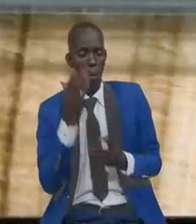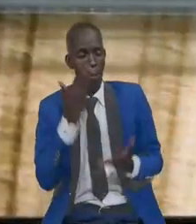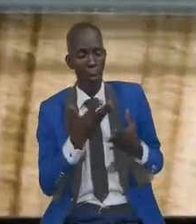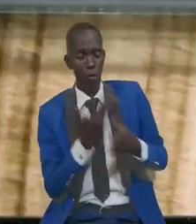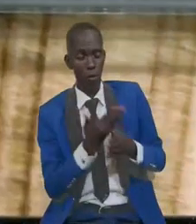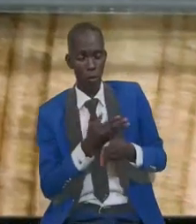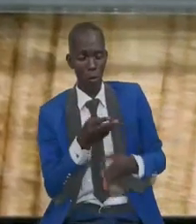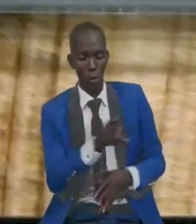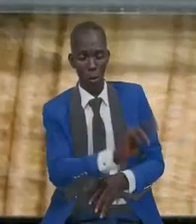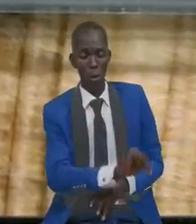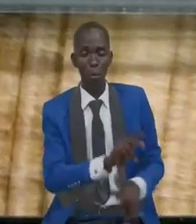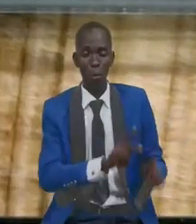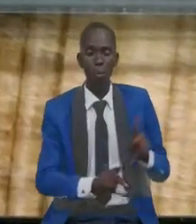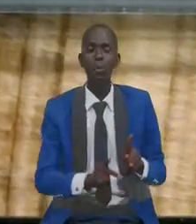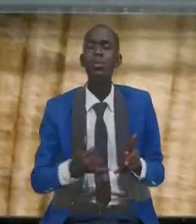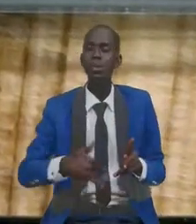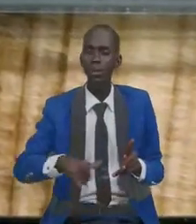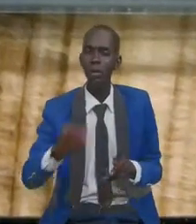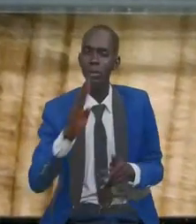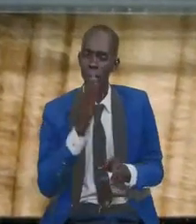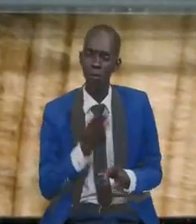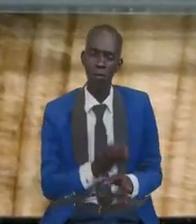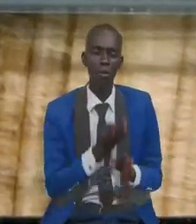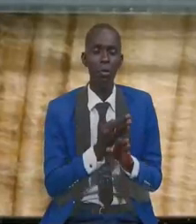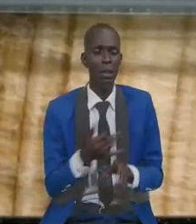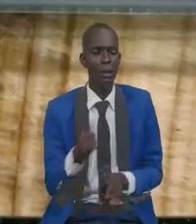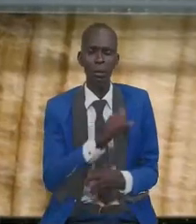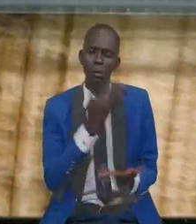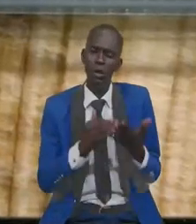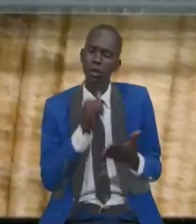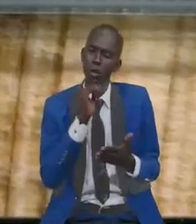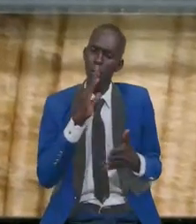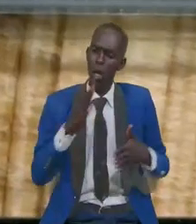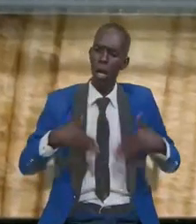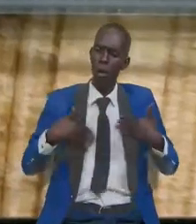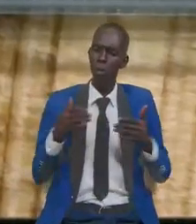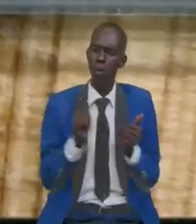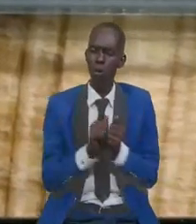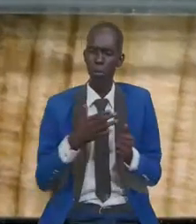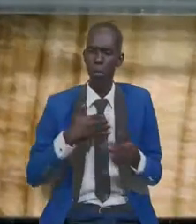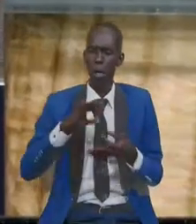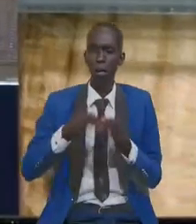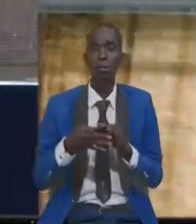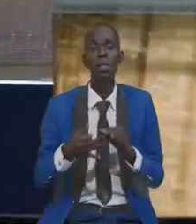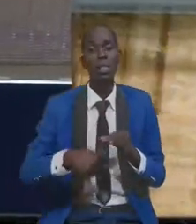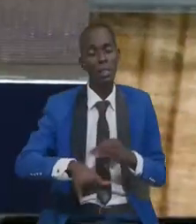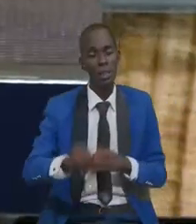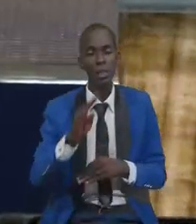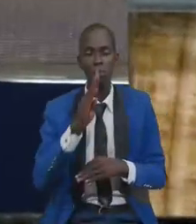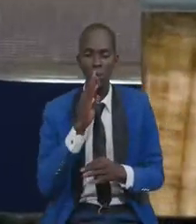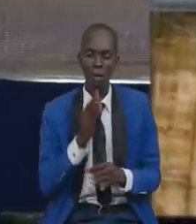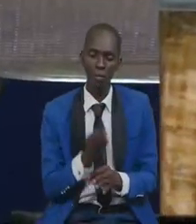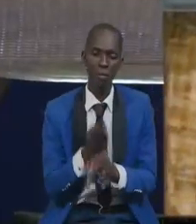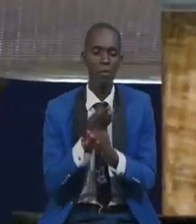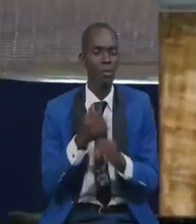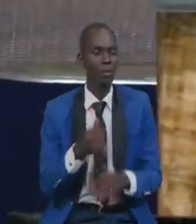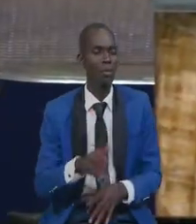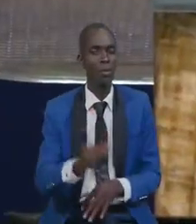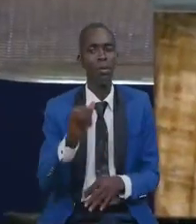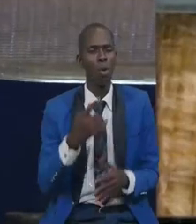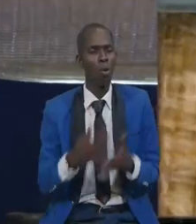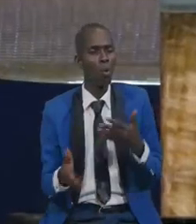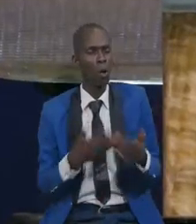fidèles. Cela peut les rendre mécontents, dites la vérité, soyez fidèles. Quel que soit le cas, quelles que soient les sensations,